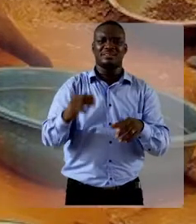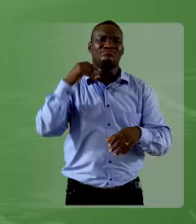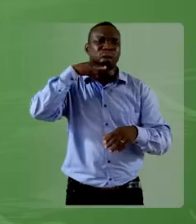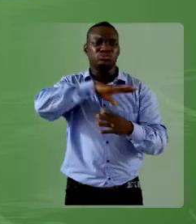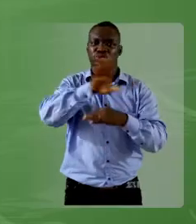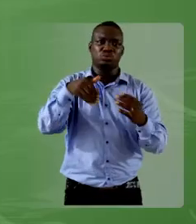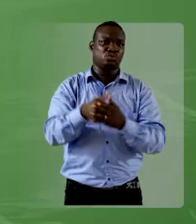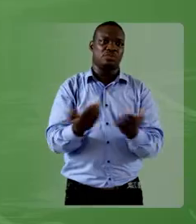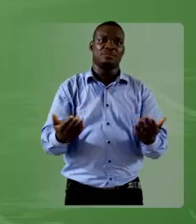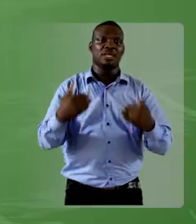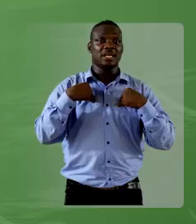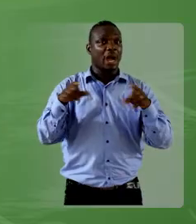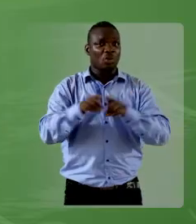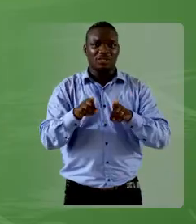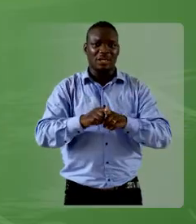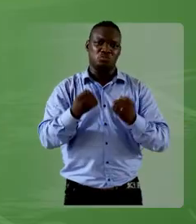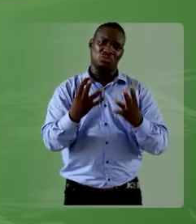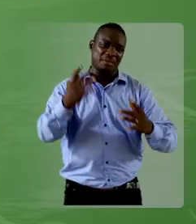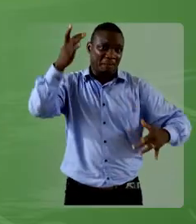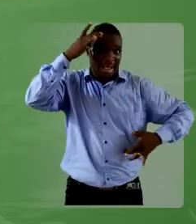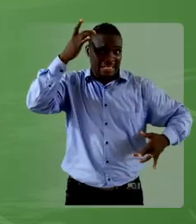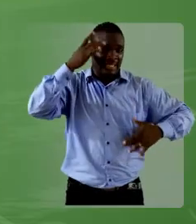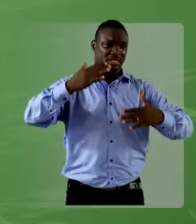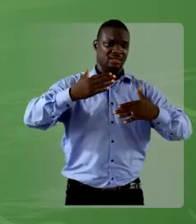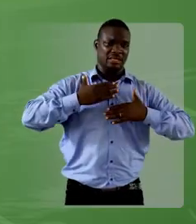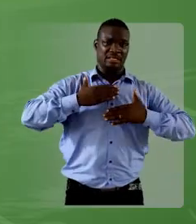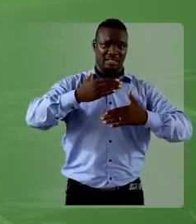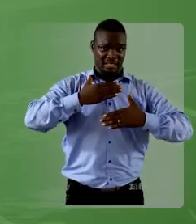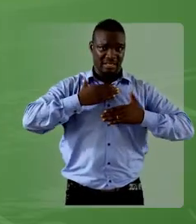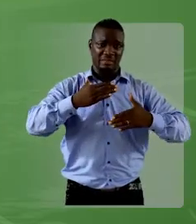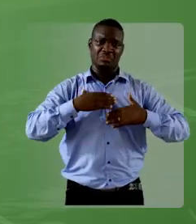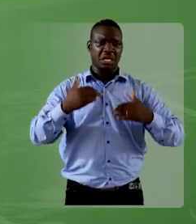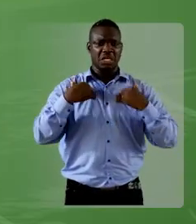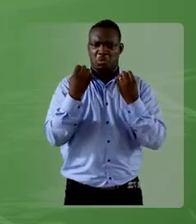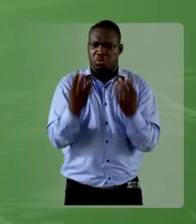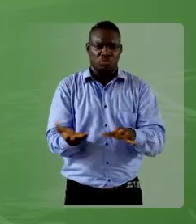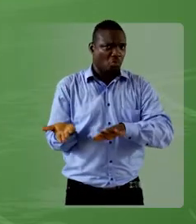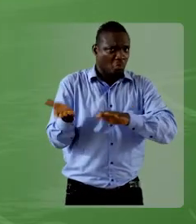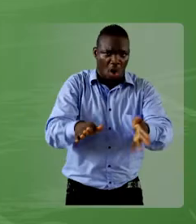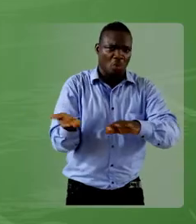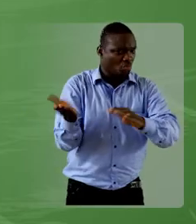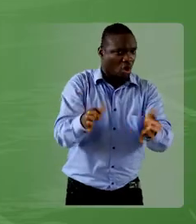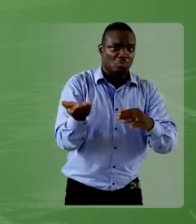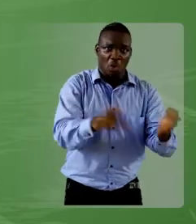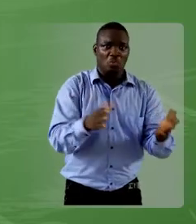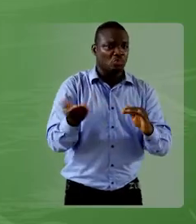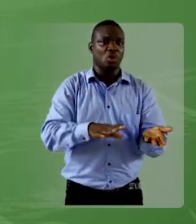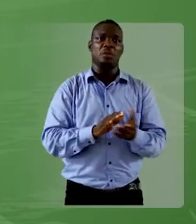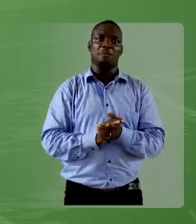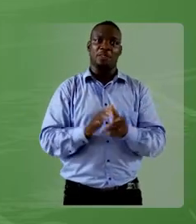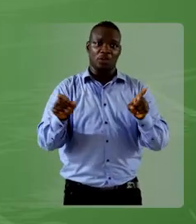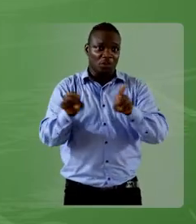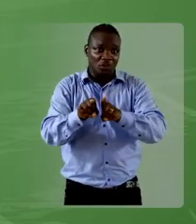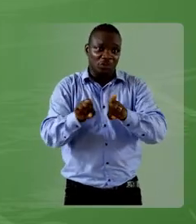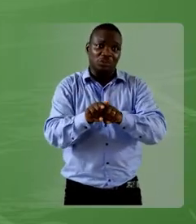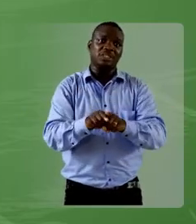également les maladies respiratoires. Nous constatons aussi des morts d'hommes, l'augmentation de